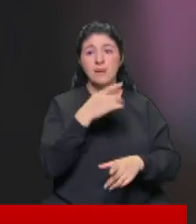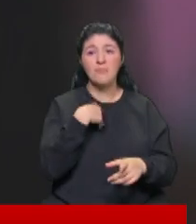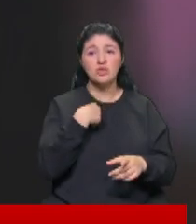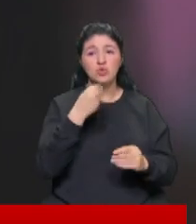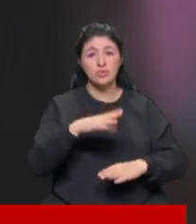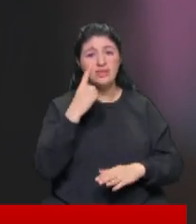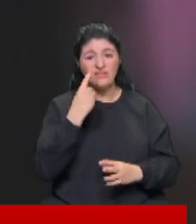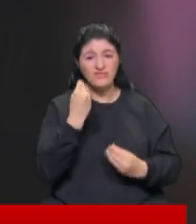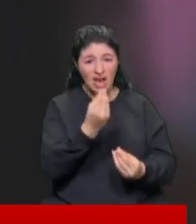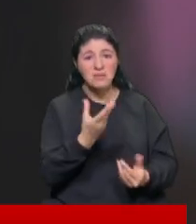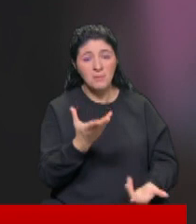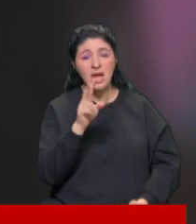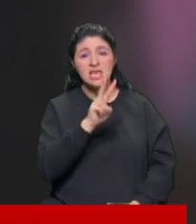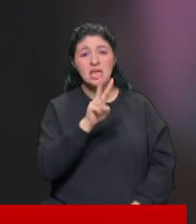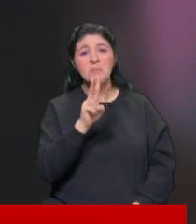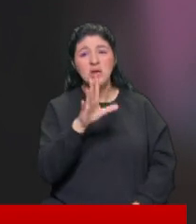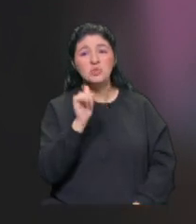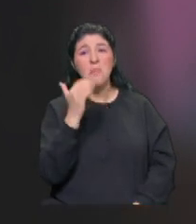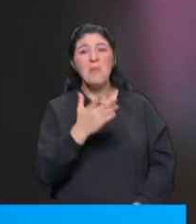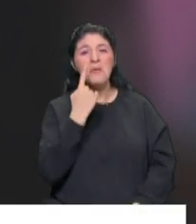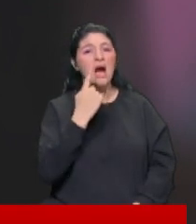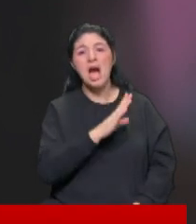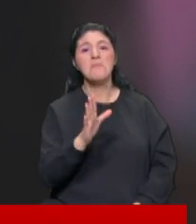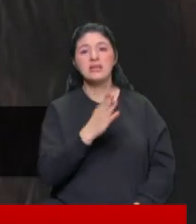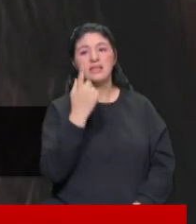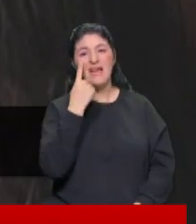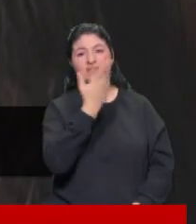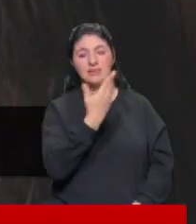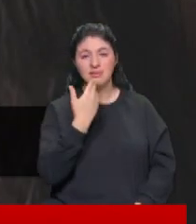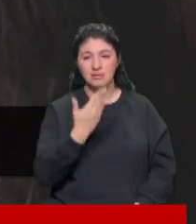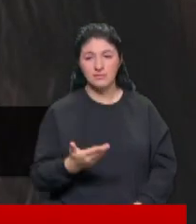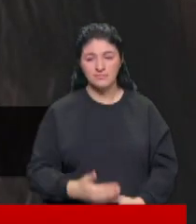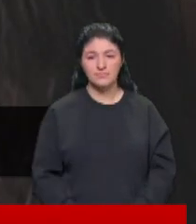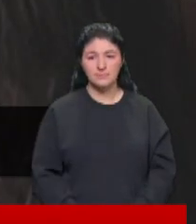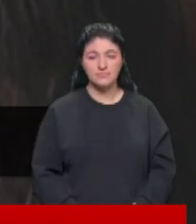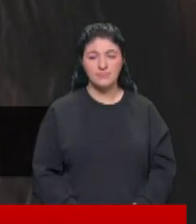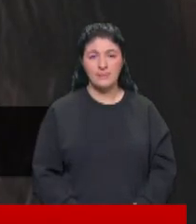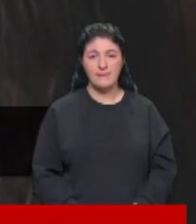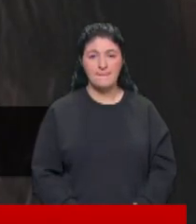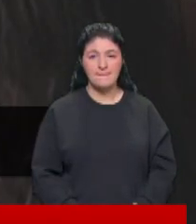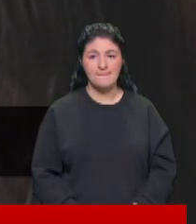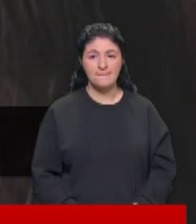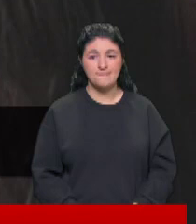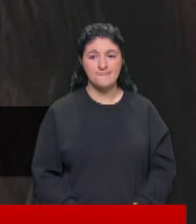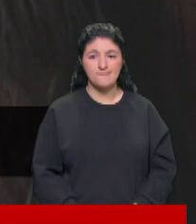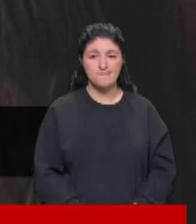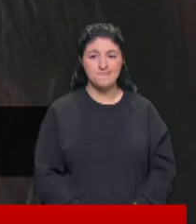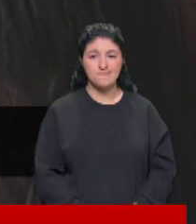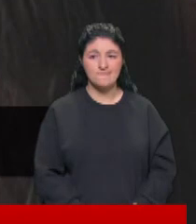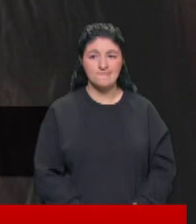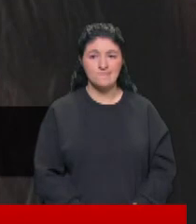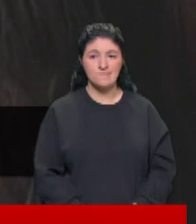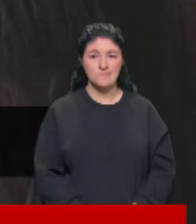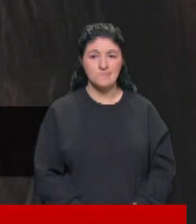ama 25 gün bile bakamadılar sözleri hafızalara kazındı. Çocuğumu devlete emanet ettim ama devlet çocuğuna bir